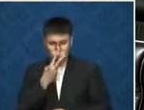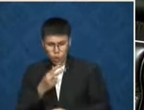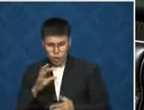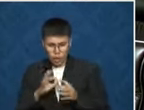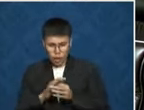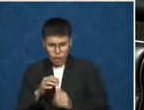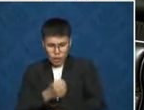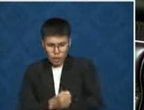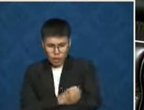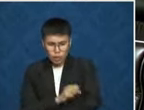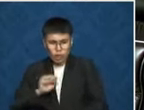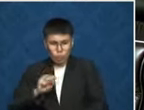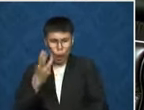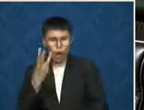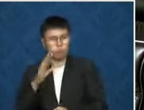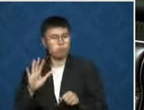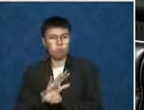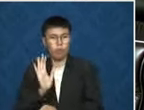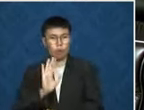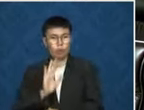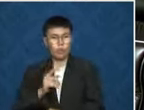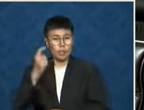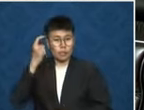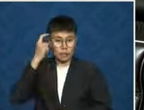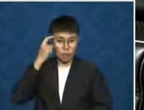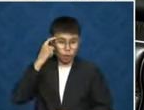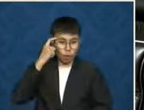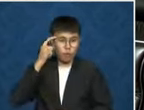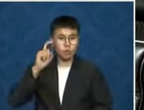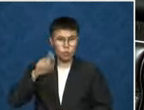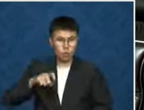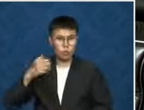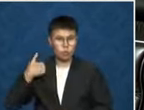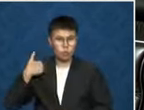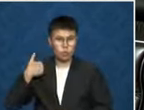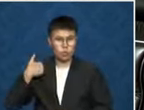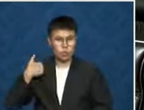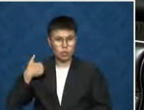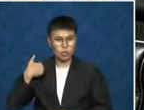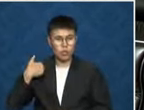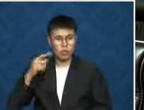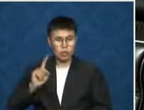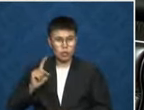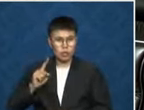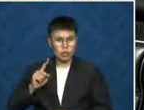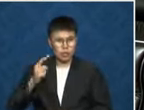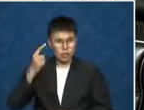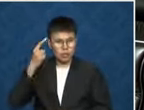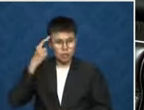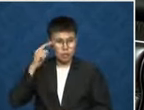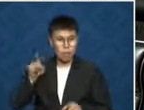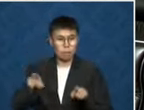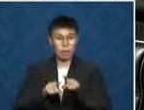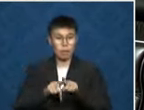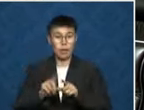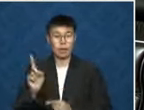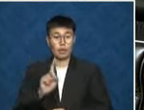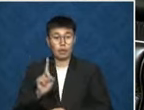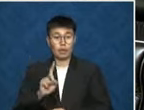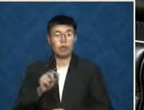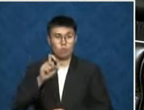แรงงานหรือสวัสดิการก็อาจจะยังไม่เพียงพอแต่เพราะนั้นคิดว่าน่าจะเห็นเป็นข้อตกผลึกนะครับที่ตรงกันว่าเราควรจะต้อง